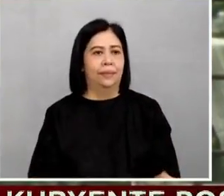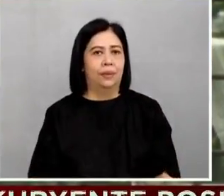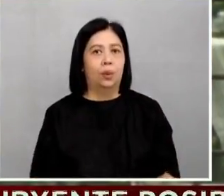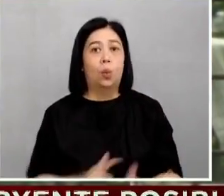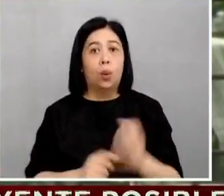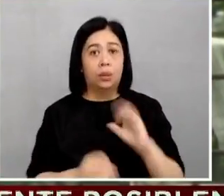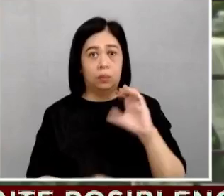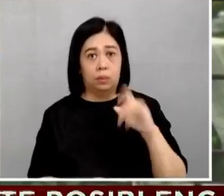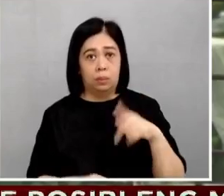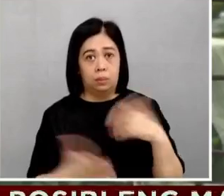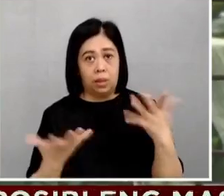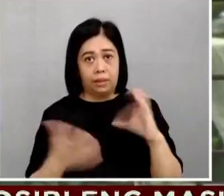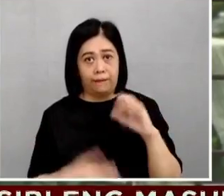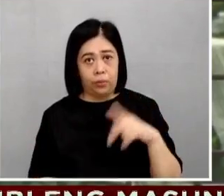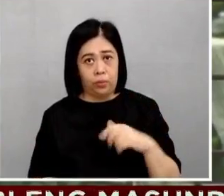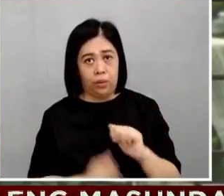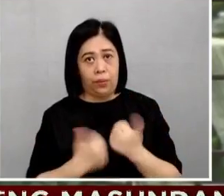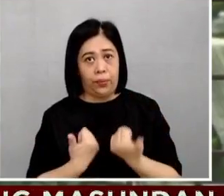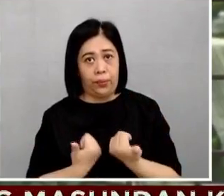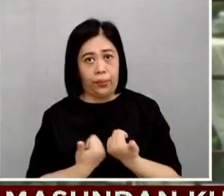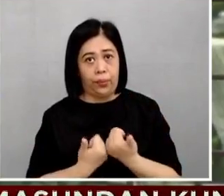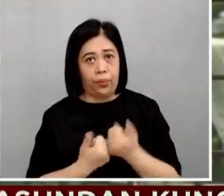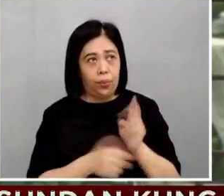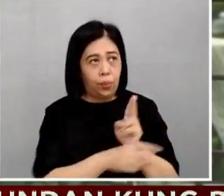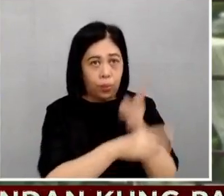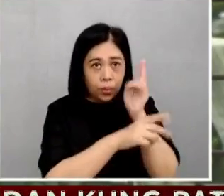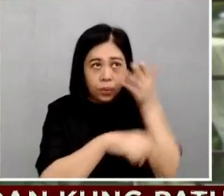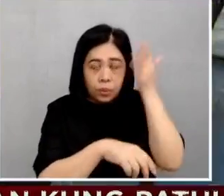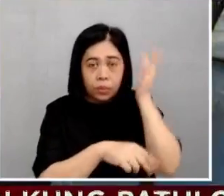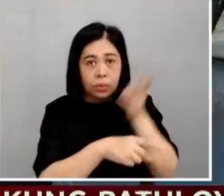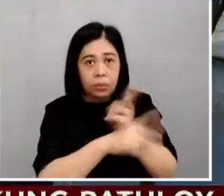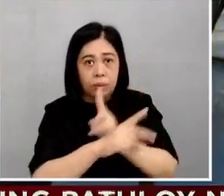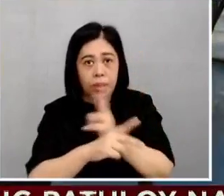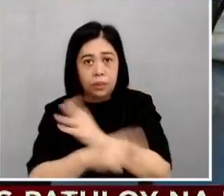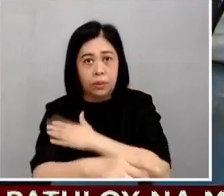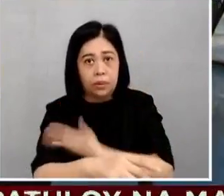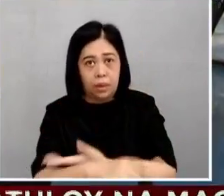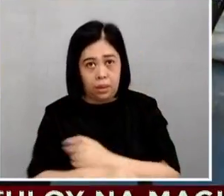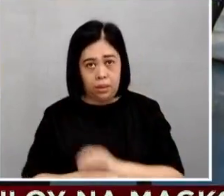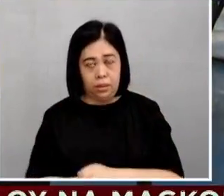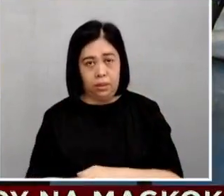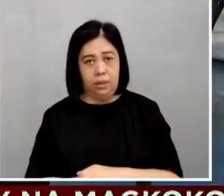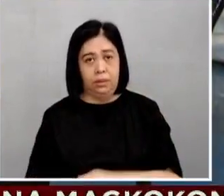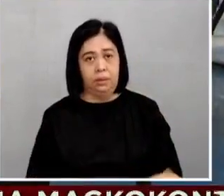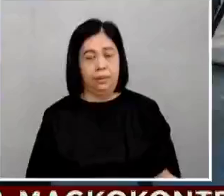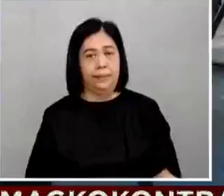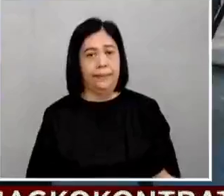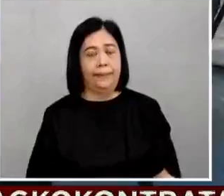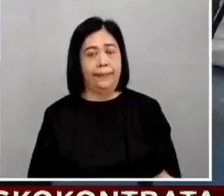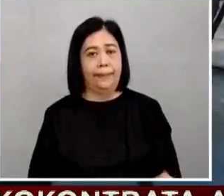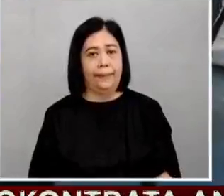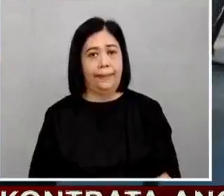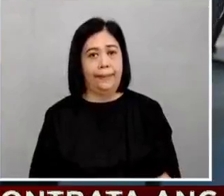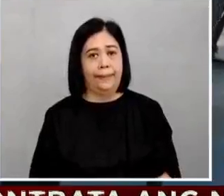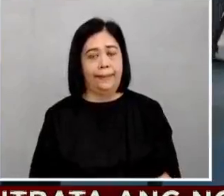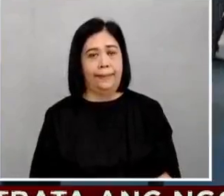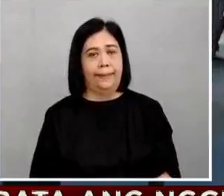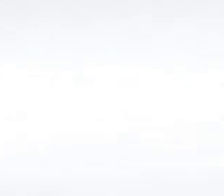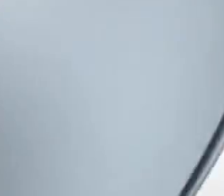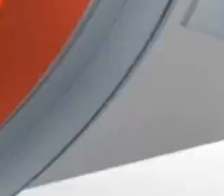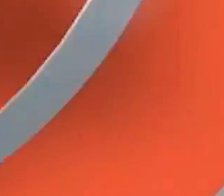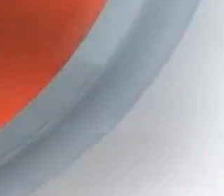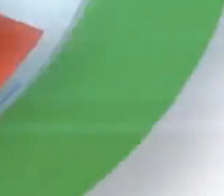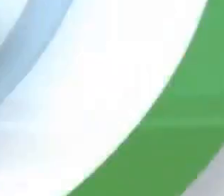cellphone at nakikigamit ka lang din sa cellphone ng anak mo? Dennis Datu, ABS-CBN News.